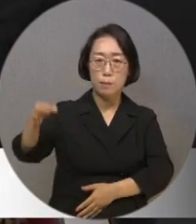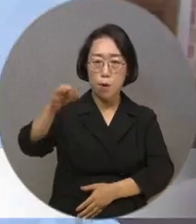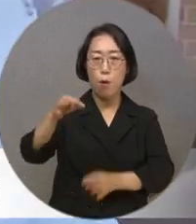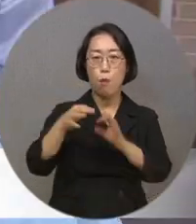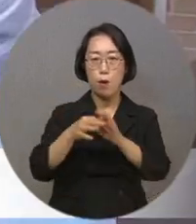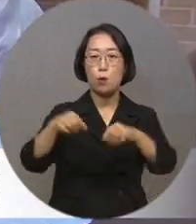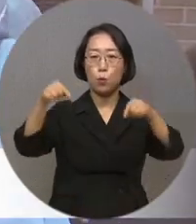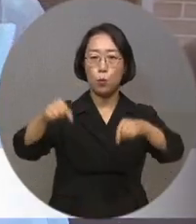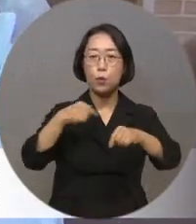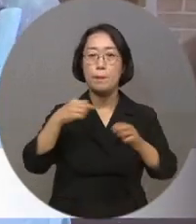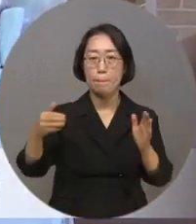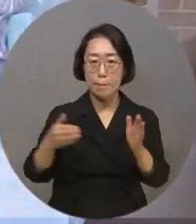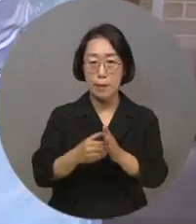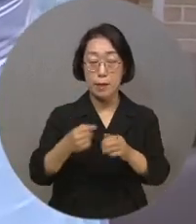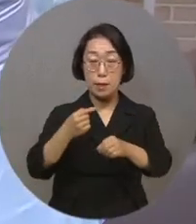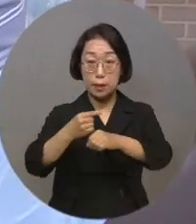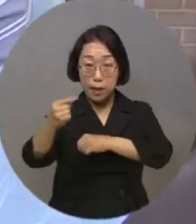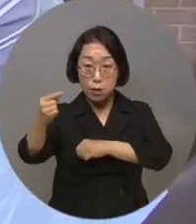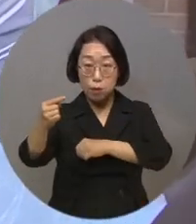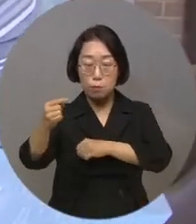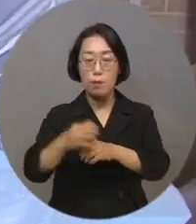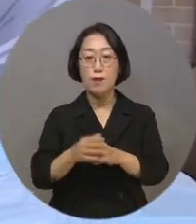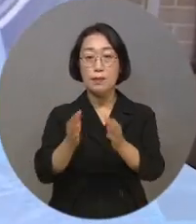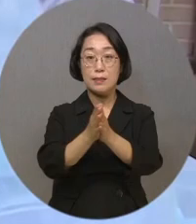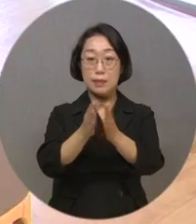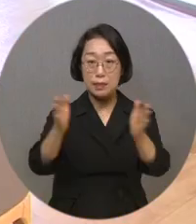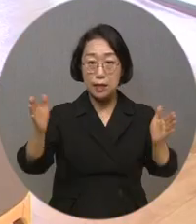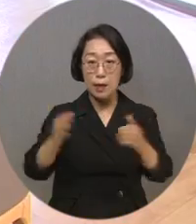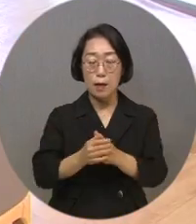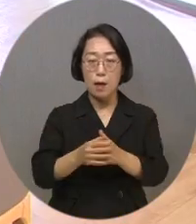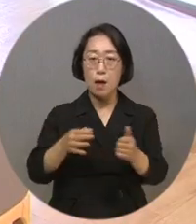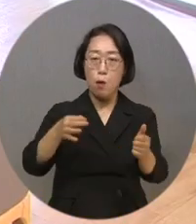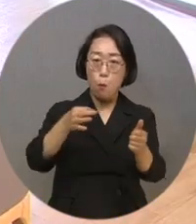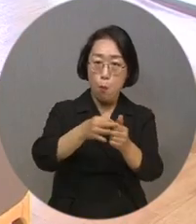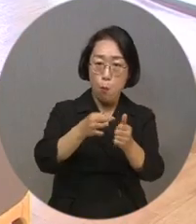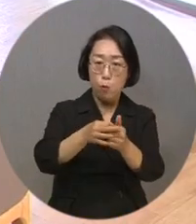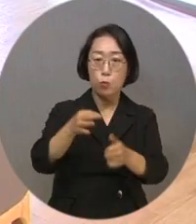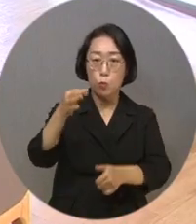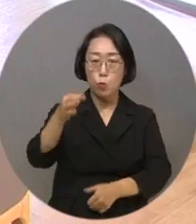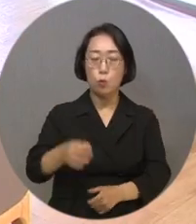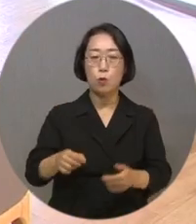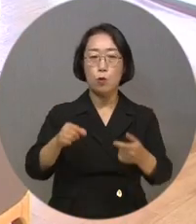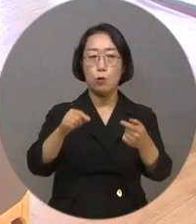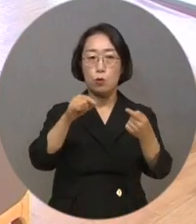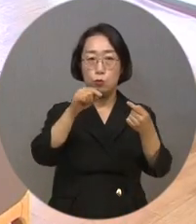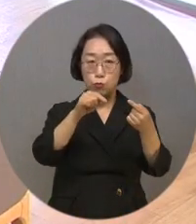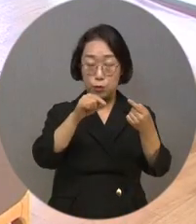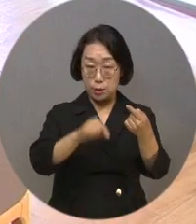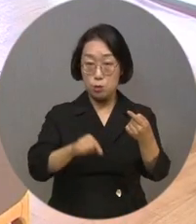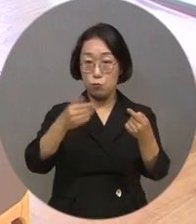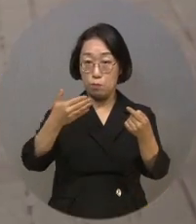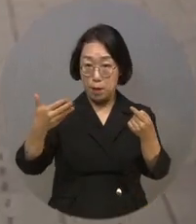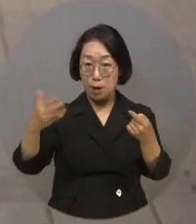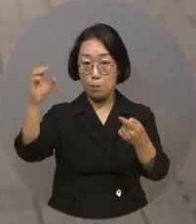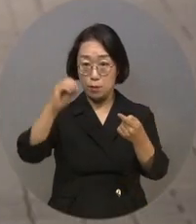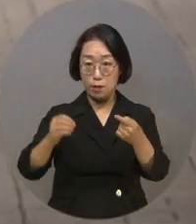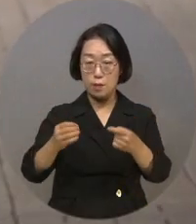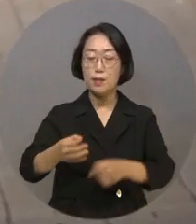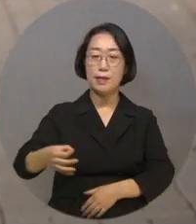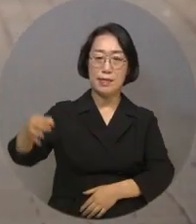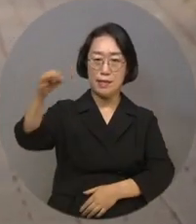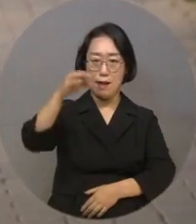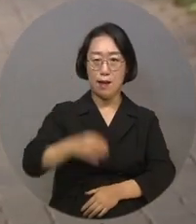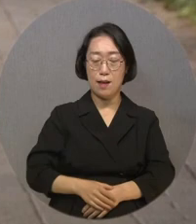논의했습니다. 먼저 내년에 적용될 요양급여 비용은 올해 대비 1.98% 인상하기로 했습니다.